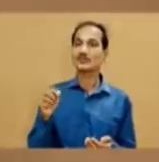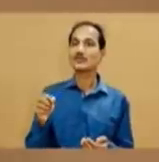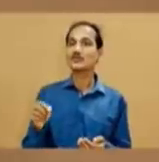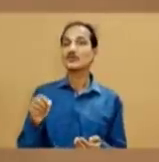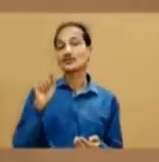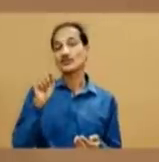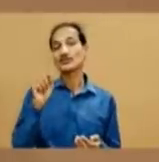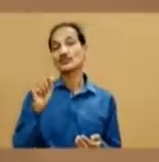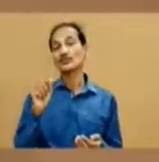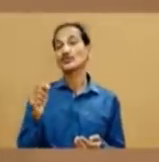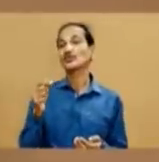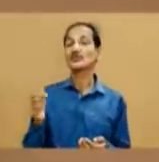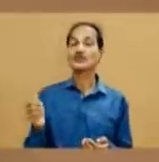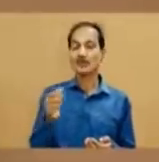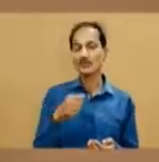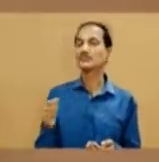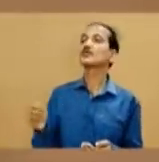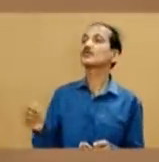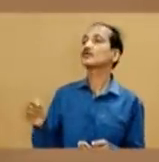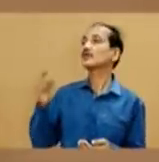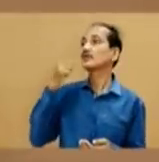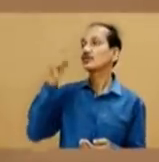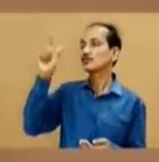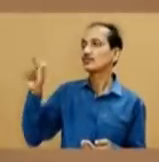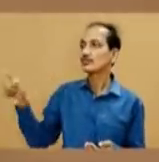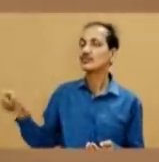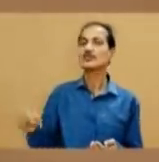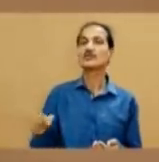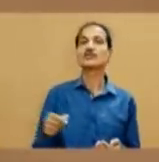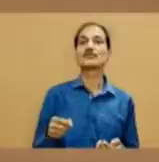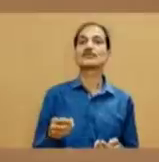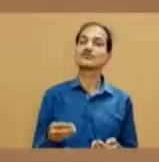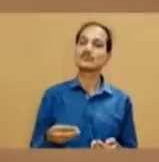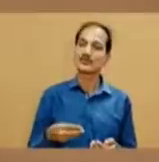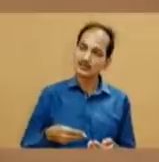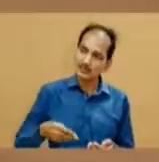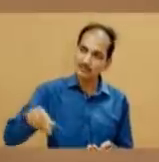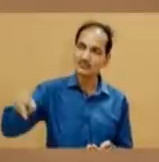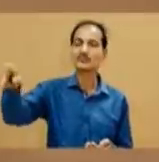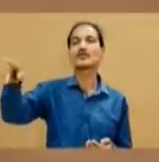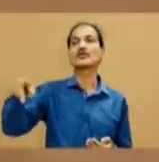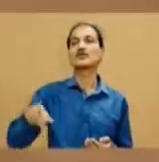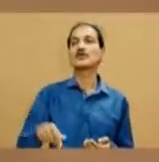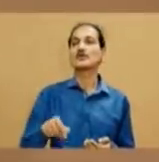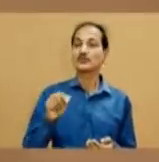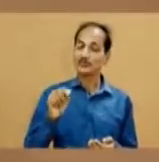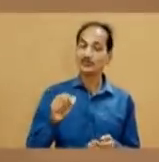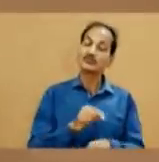ଚାଉଳ ପହଞ୍ଚାଇବୁ। ଆର୍ ଏହି ସମୟରେ ଯେଉଁ ସମୟରେ ଆମେ ସୋସିଆଲ୍ ଡିଷ୍ଟାନ୍ସିଂ ମେଣ୍ଟେନ୍ କରିବୁ, ଭିଡ଼ ହେବାକୁ ଦେବୁ